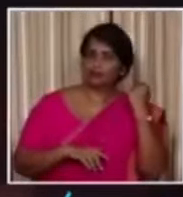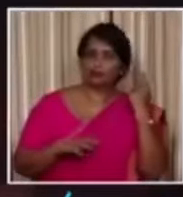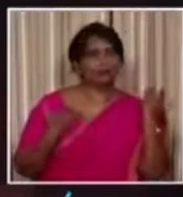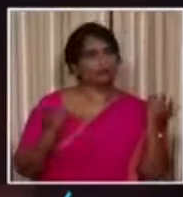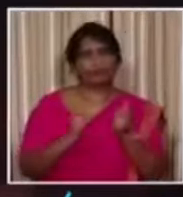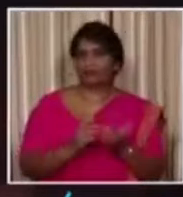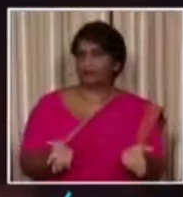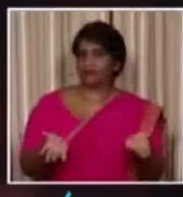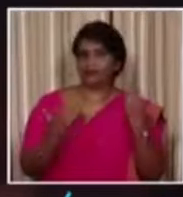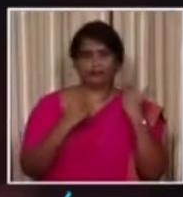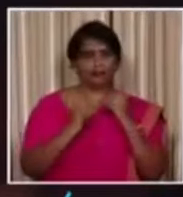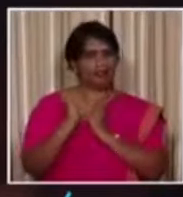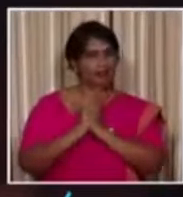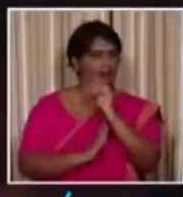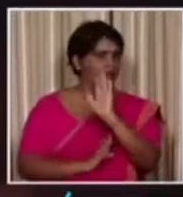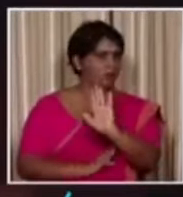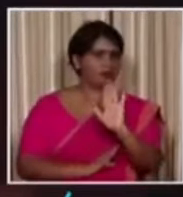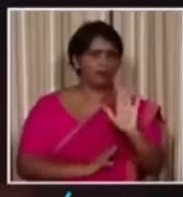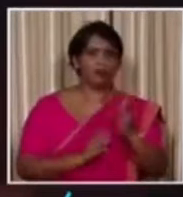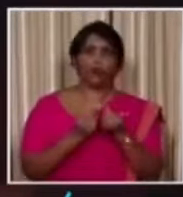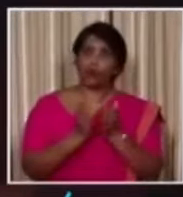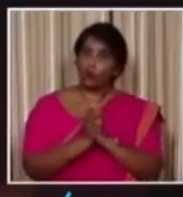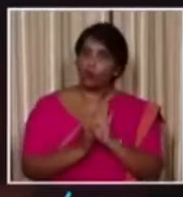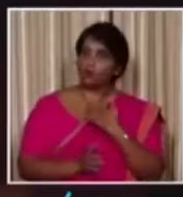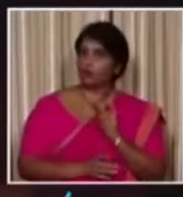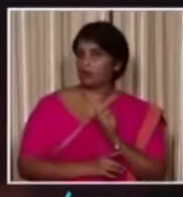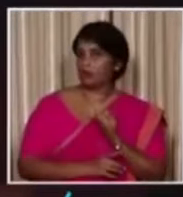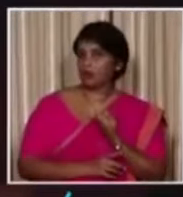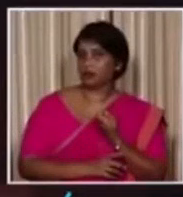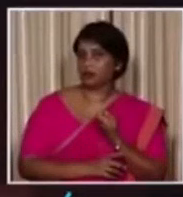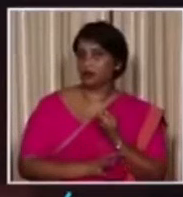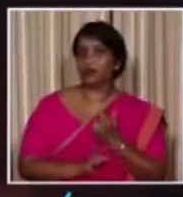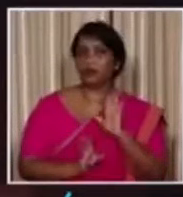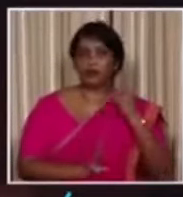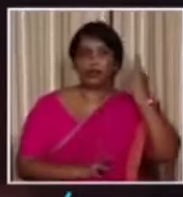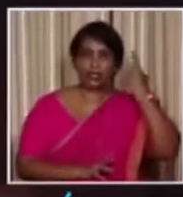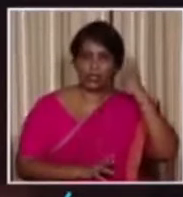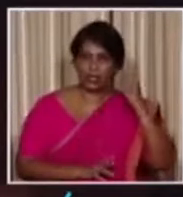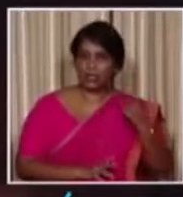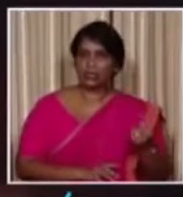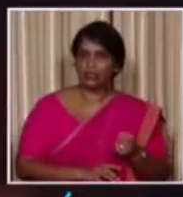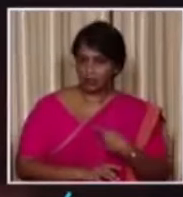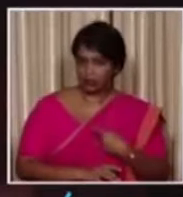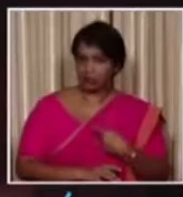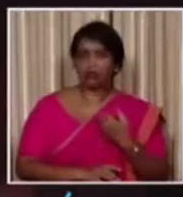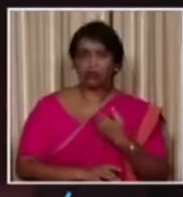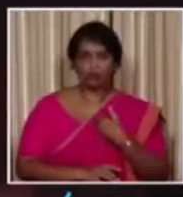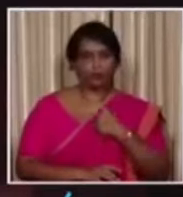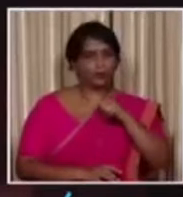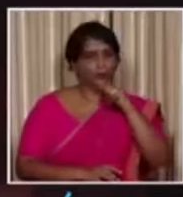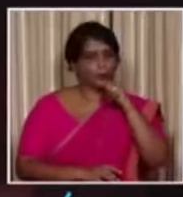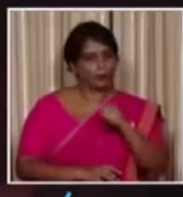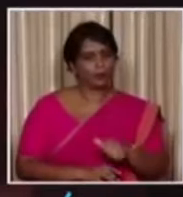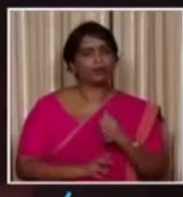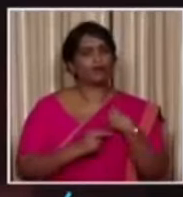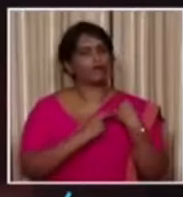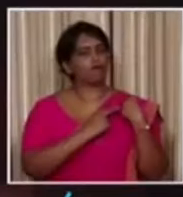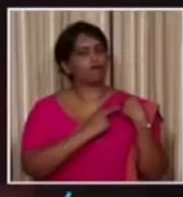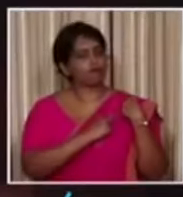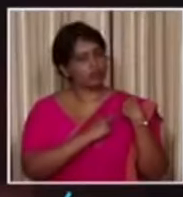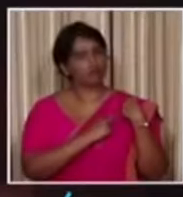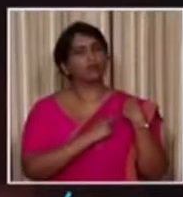ඒව කරන්නට අයිතියක් තියෙනවා තමන්ගේ මුදලින්. හැබැයි ඊයේ දවසේ මම බොහොම පැහැදිලිව